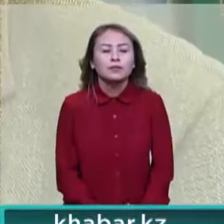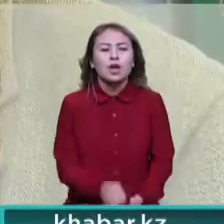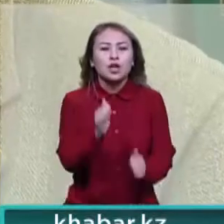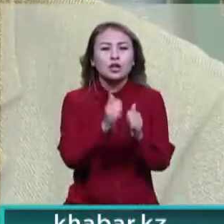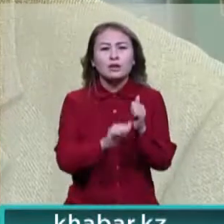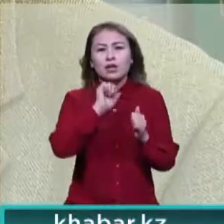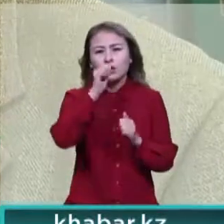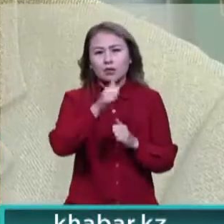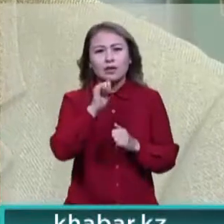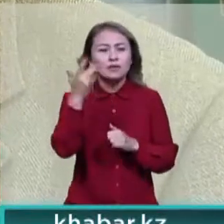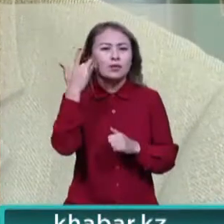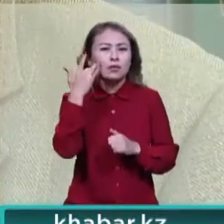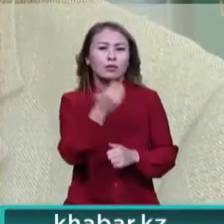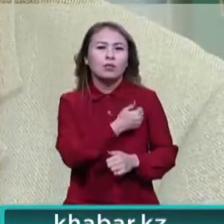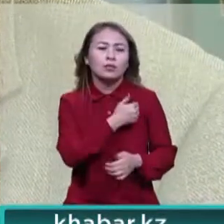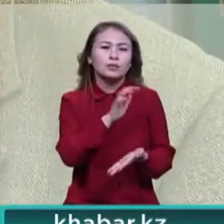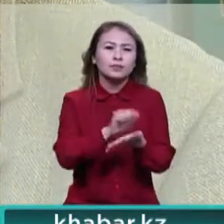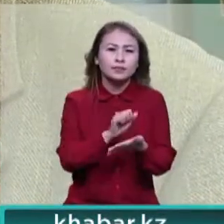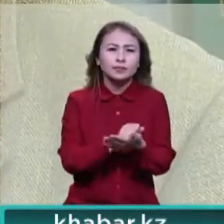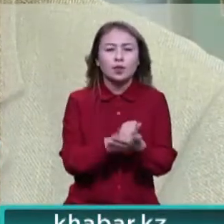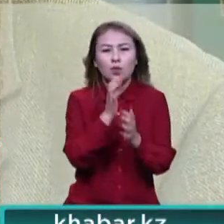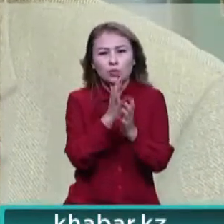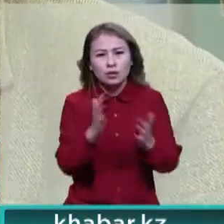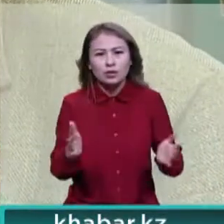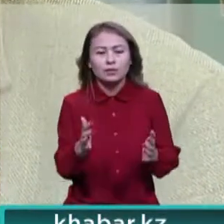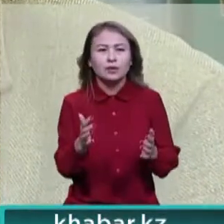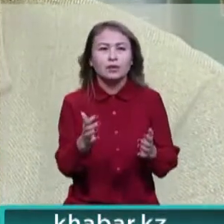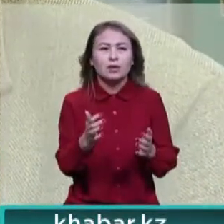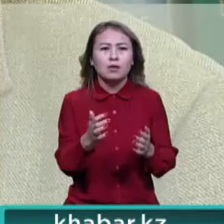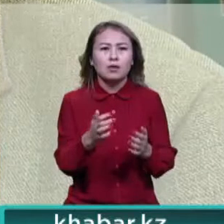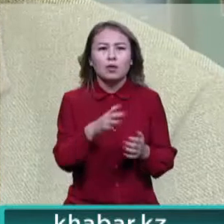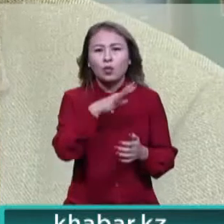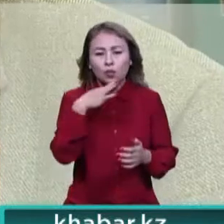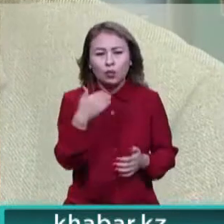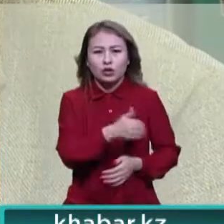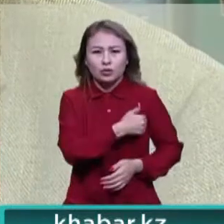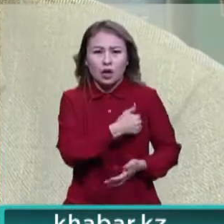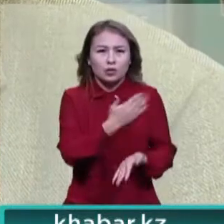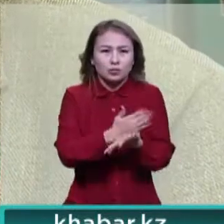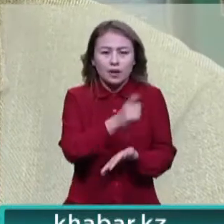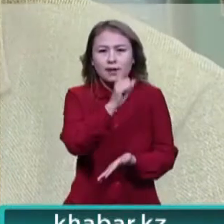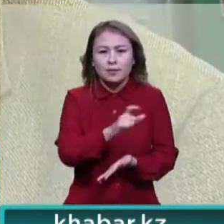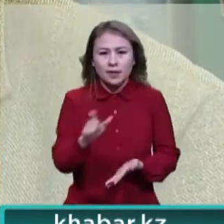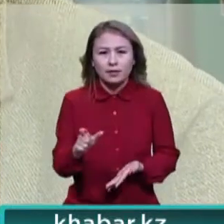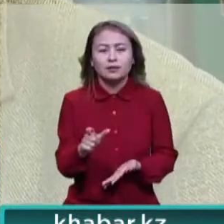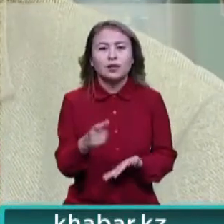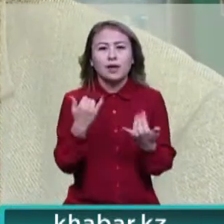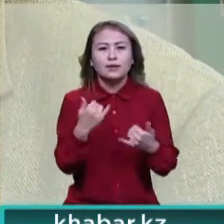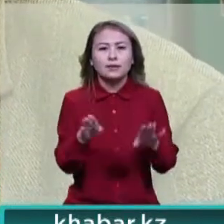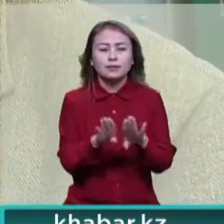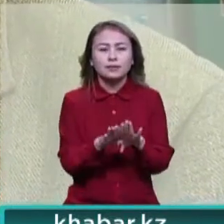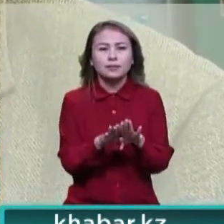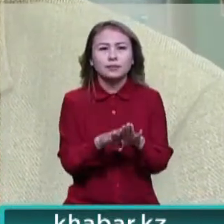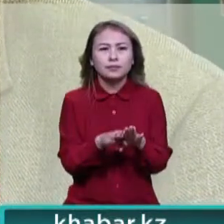жылға көл аламын деп, оларды өсіремін деп жатқан талапкерлер өте көп. Ол келешек